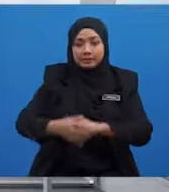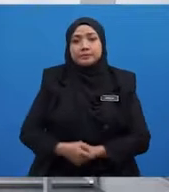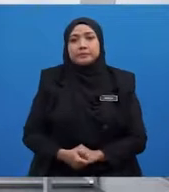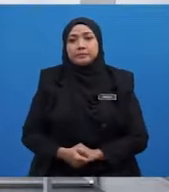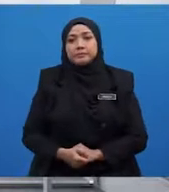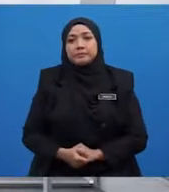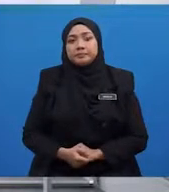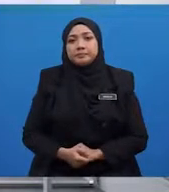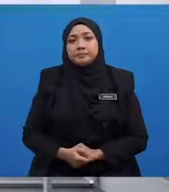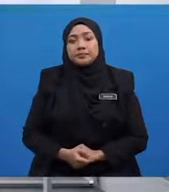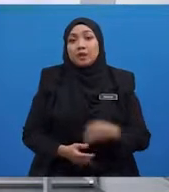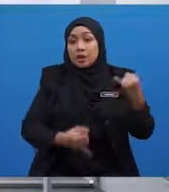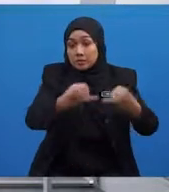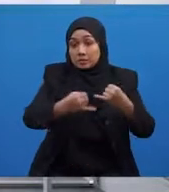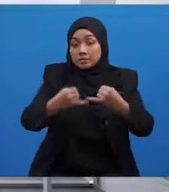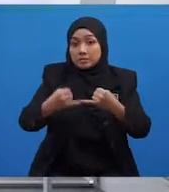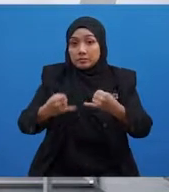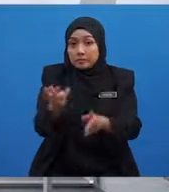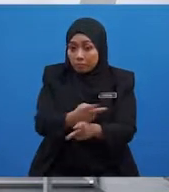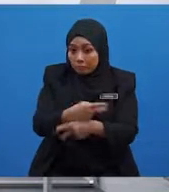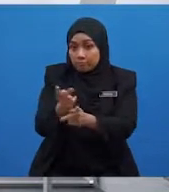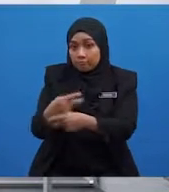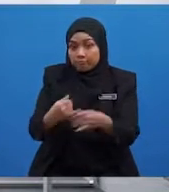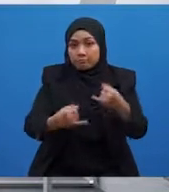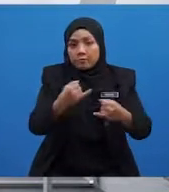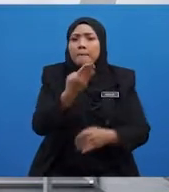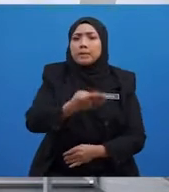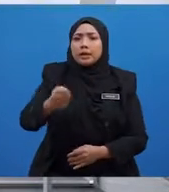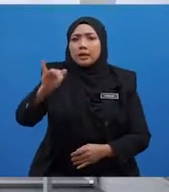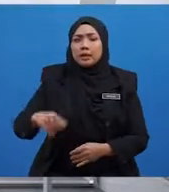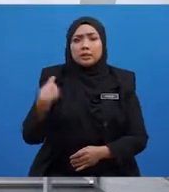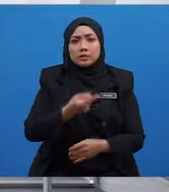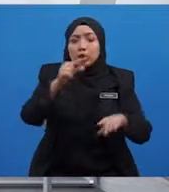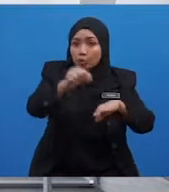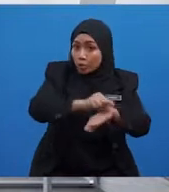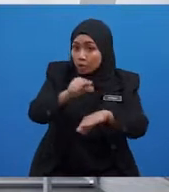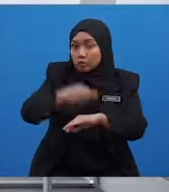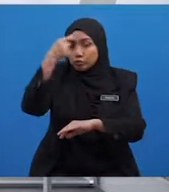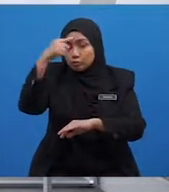Murid-murid, produk industri merupakan barangan yang digunakan untuk